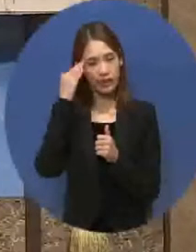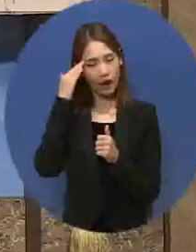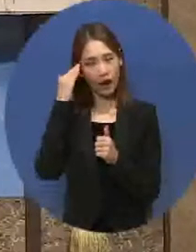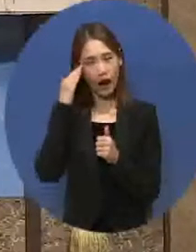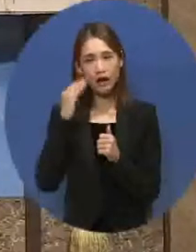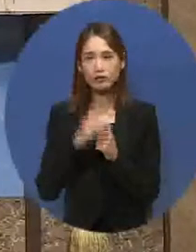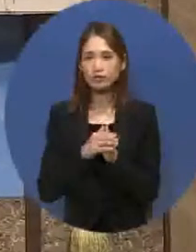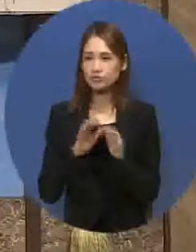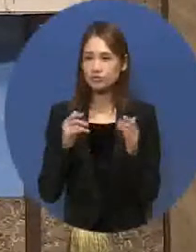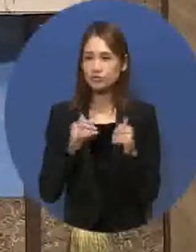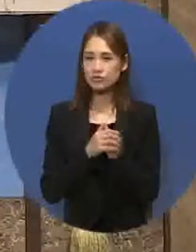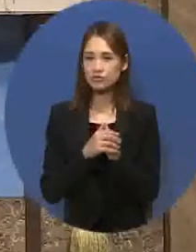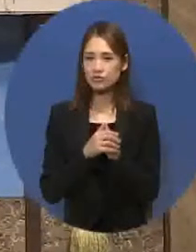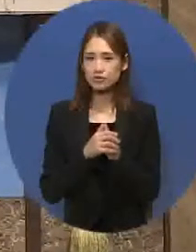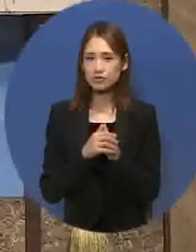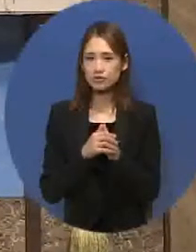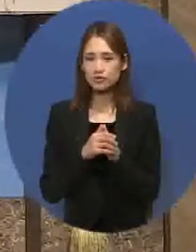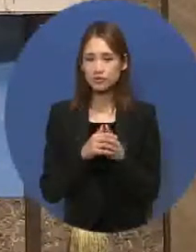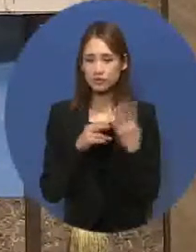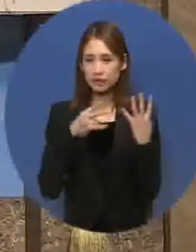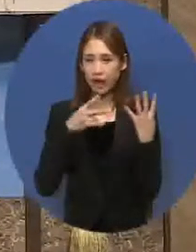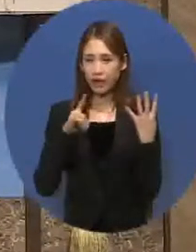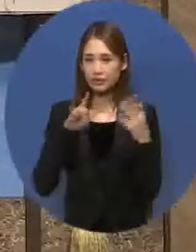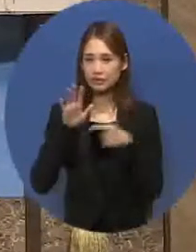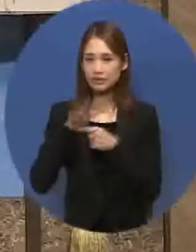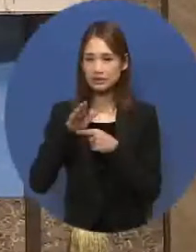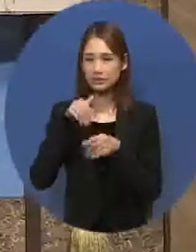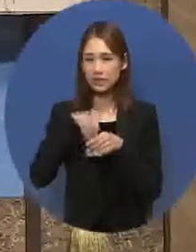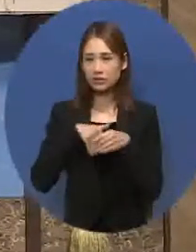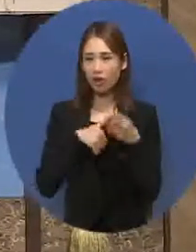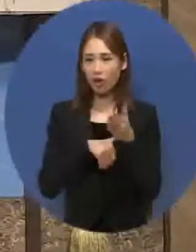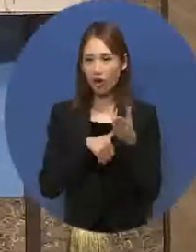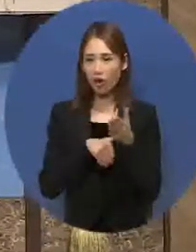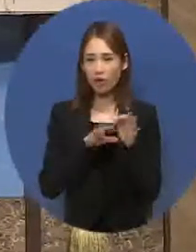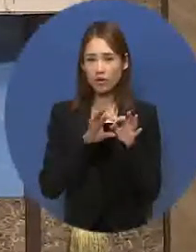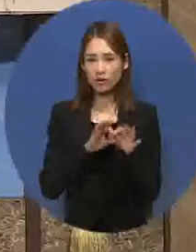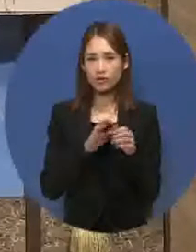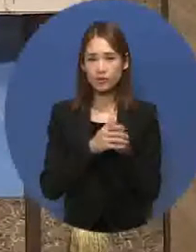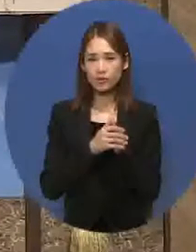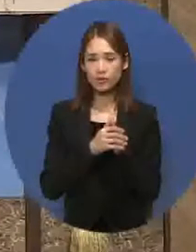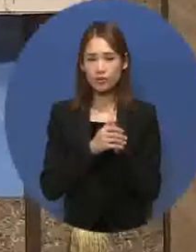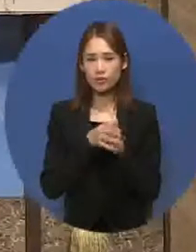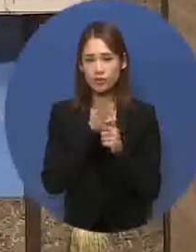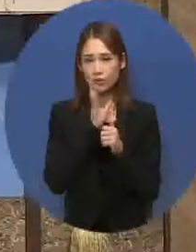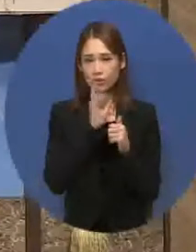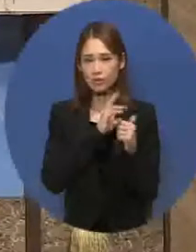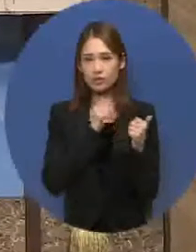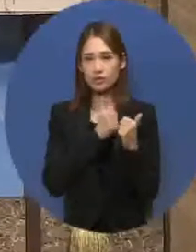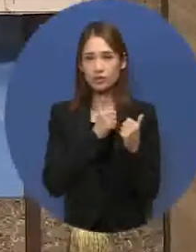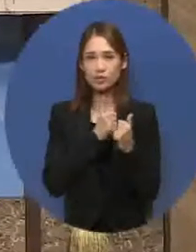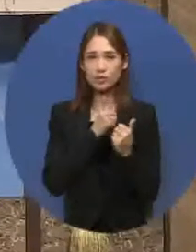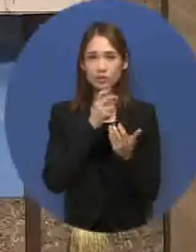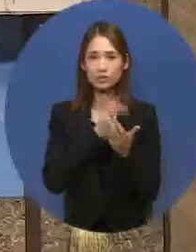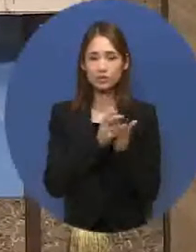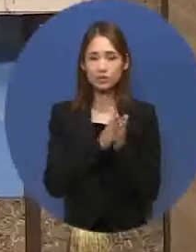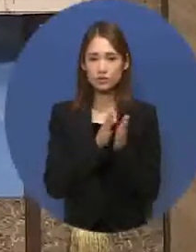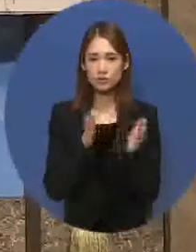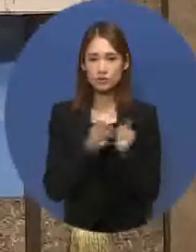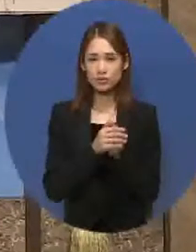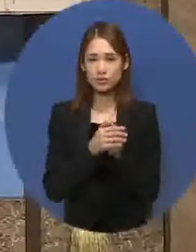우리나라에서도 4대 지방선거에서 원로의 제도가 좀 도입이 돼가지고